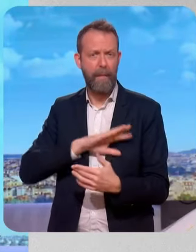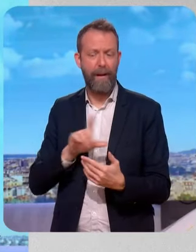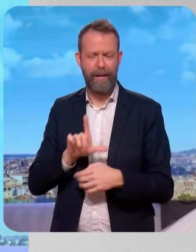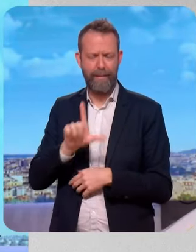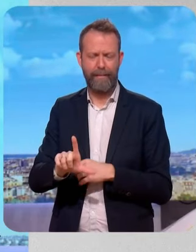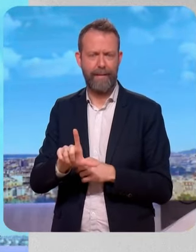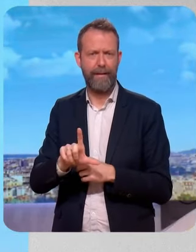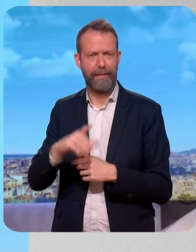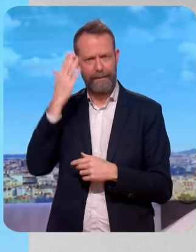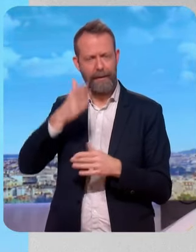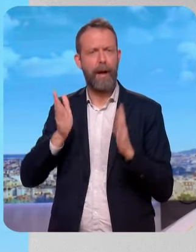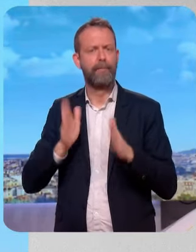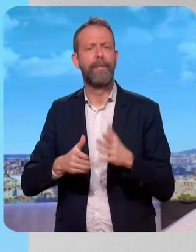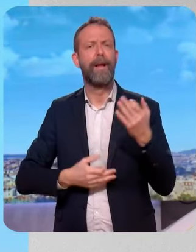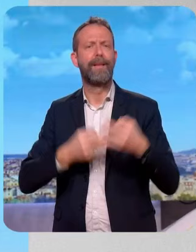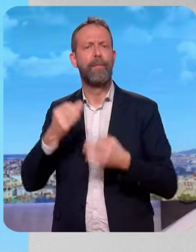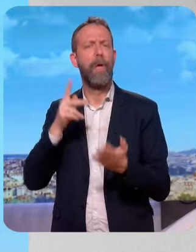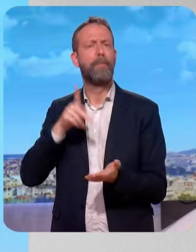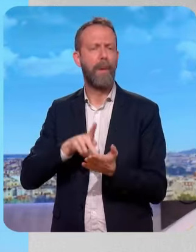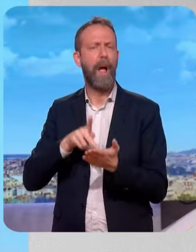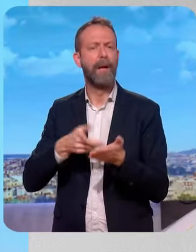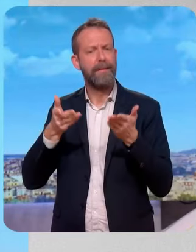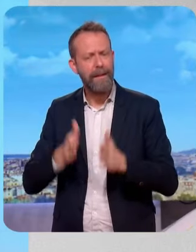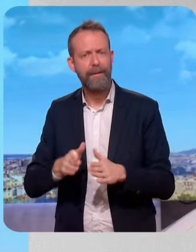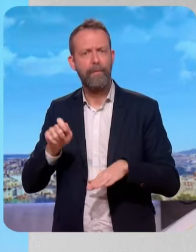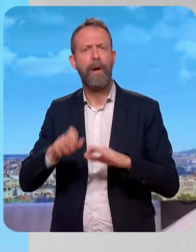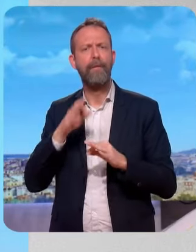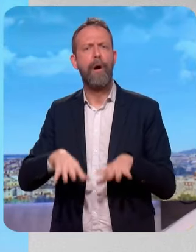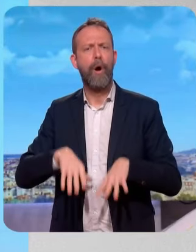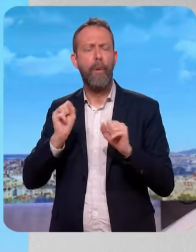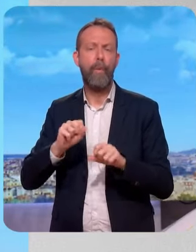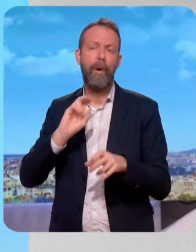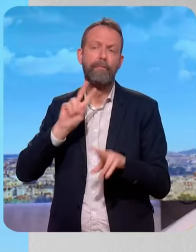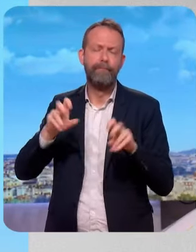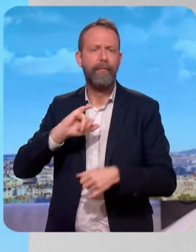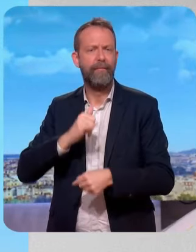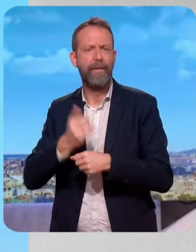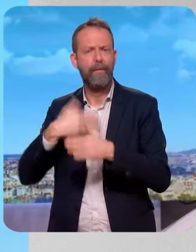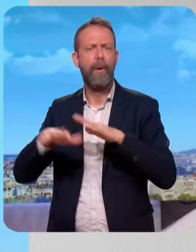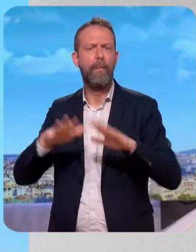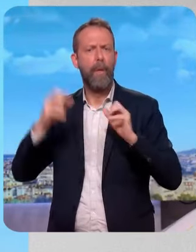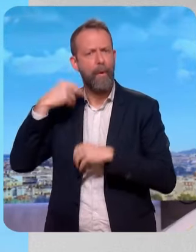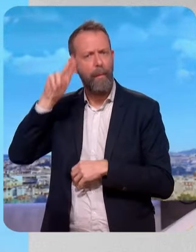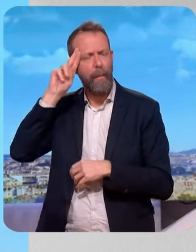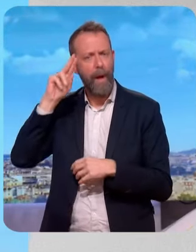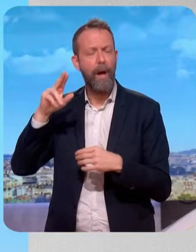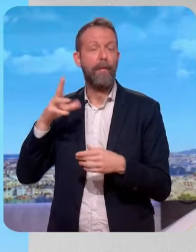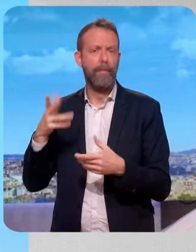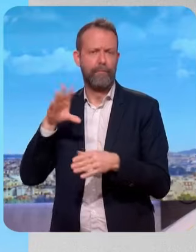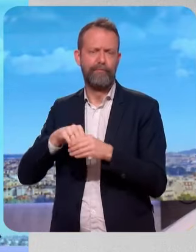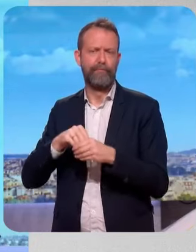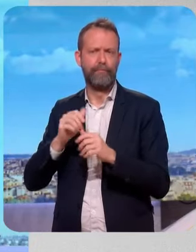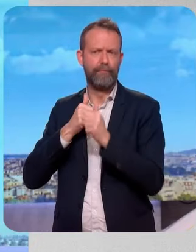va être connue la décision du tribunal de Paris sur l'affaire des emplois présumés fictifs au Parlement européen, dans laquelle M. Bayrou